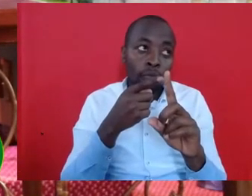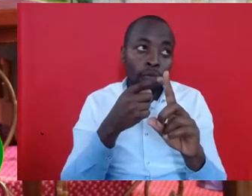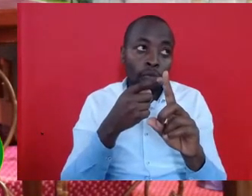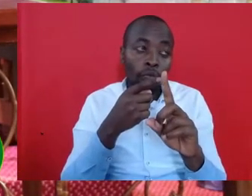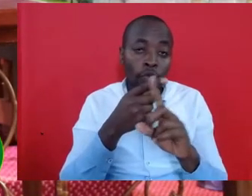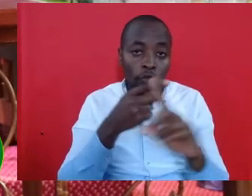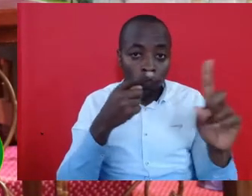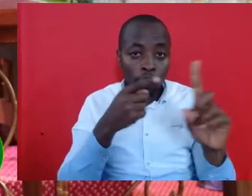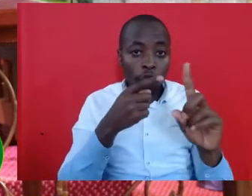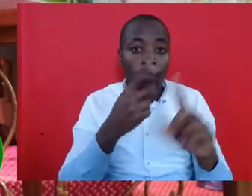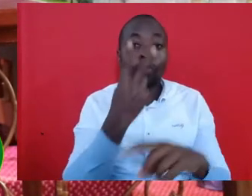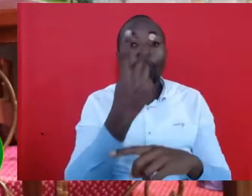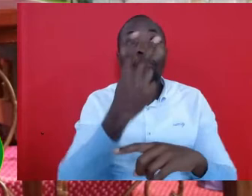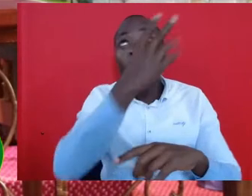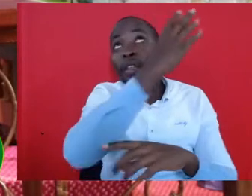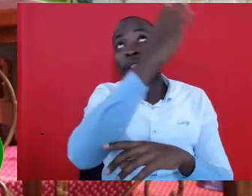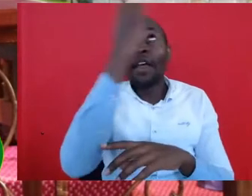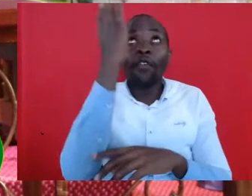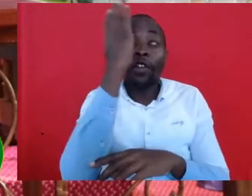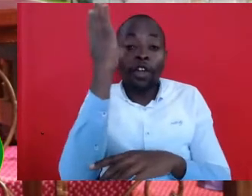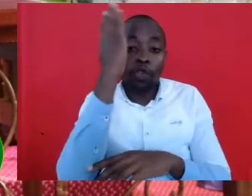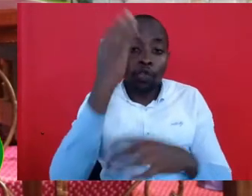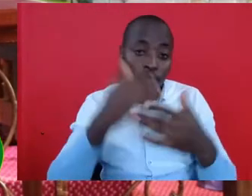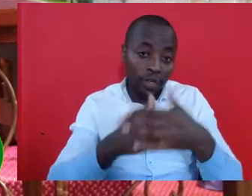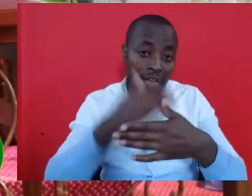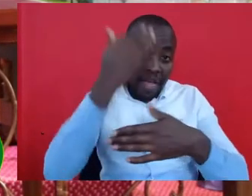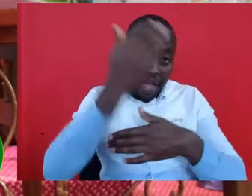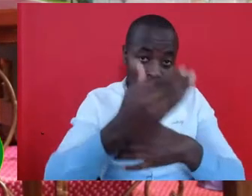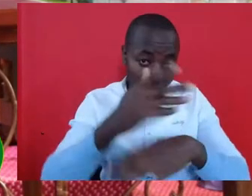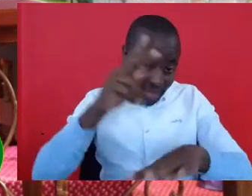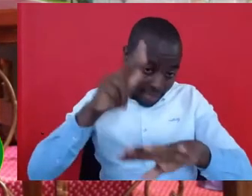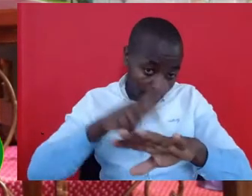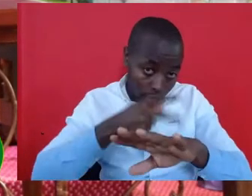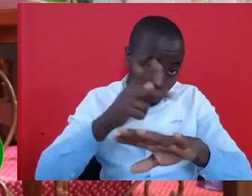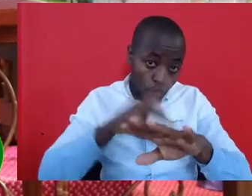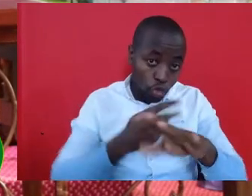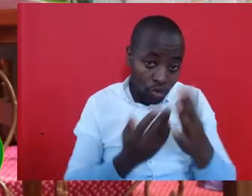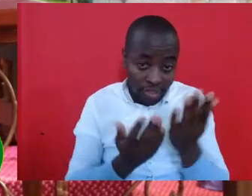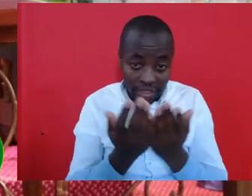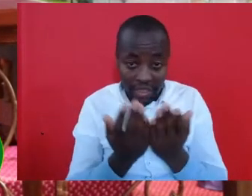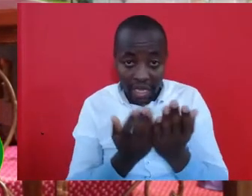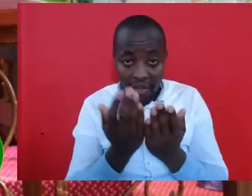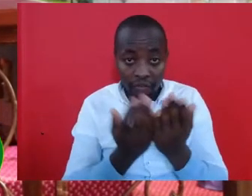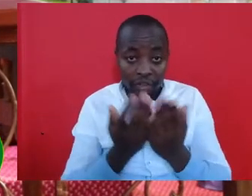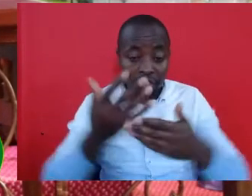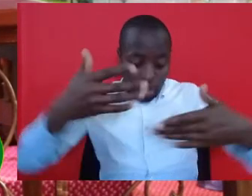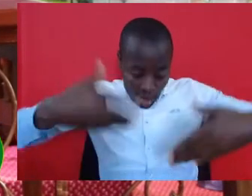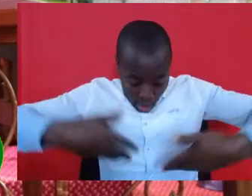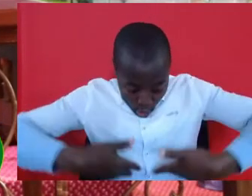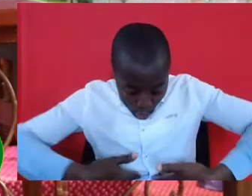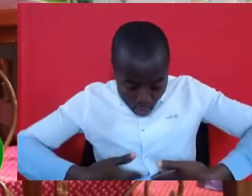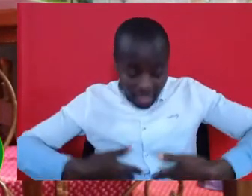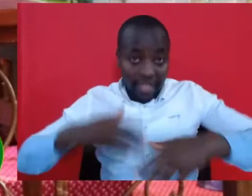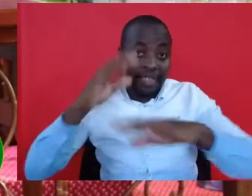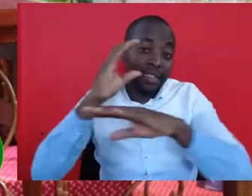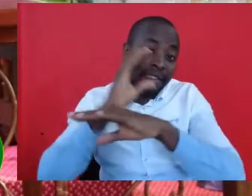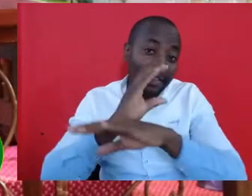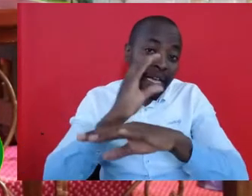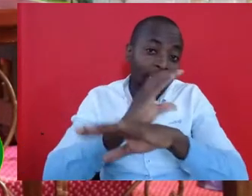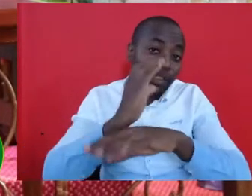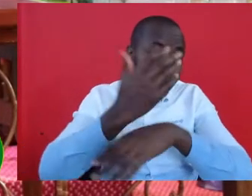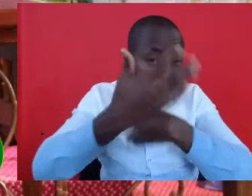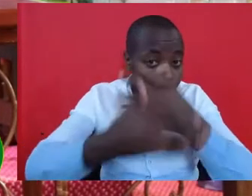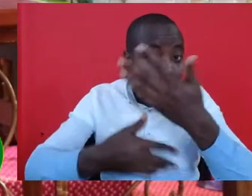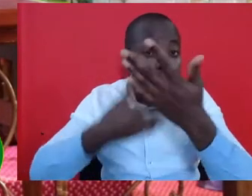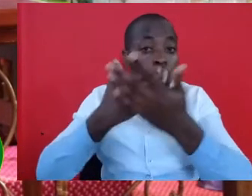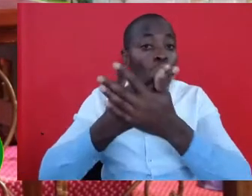kutoka saa 8 baada ya ibada ya Kikuyu katika Eagles Chapel. Wale wote